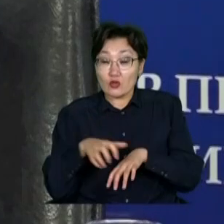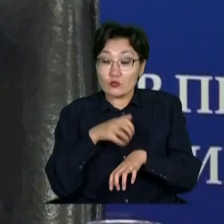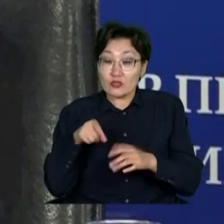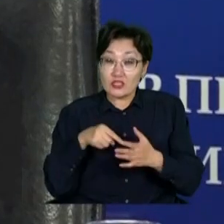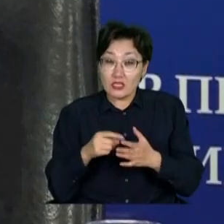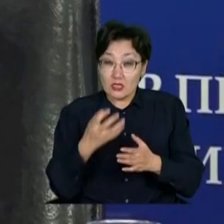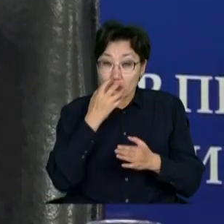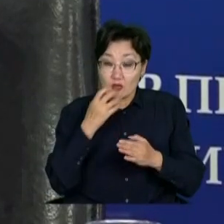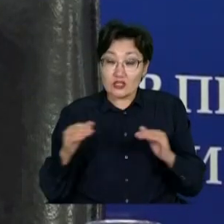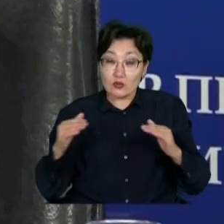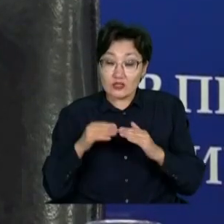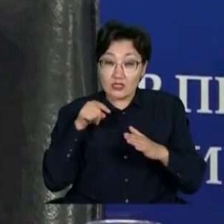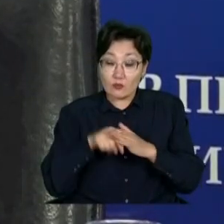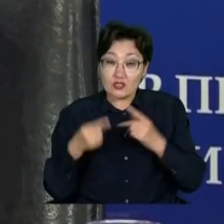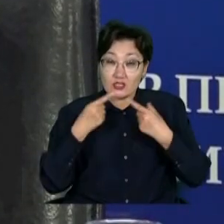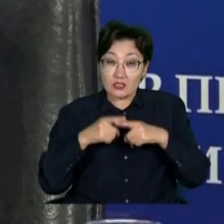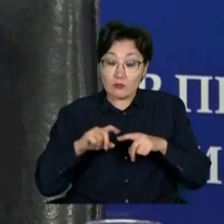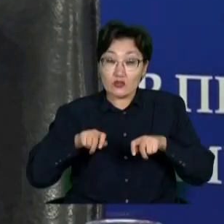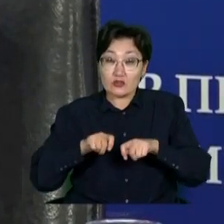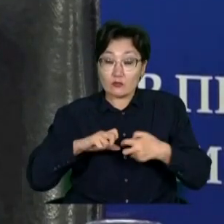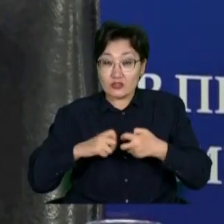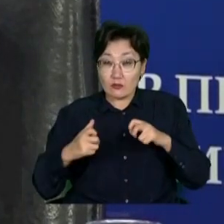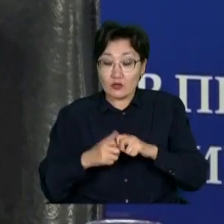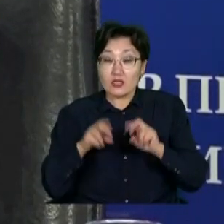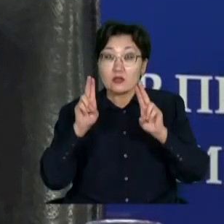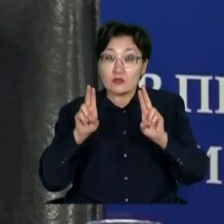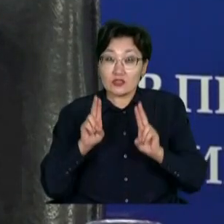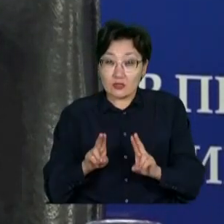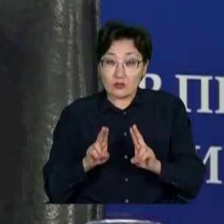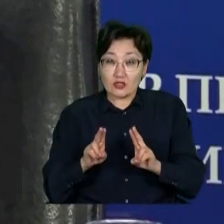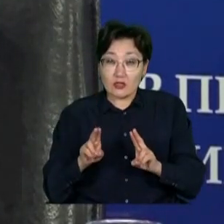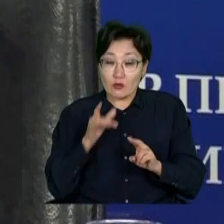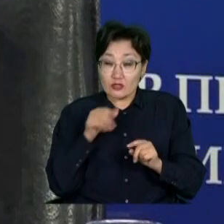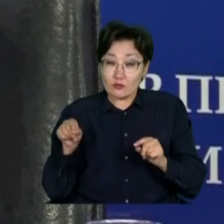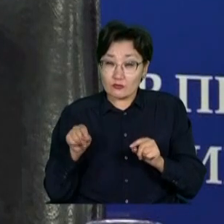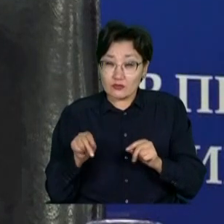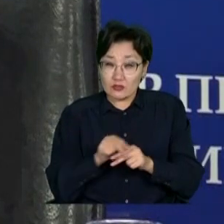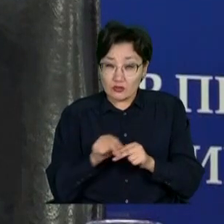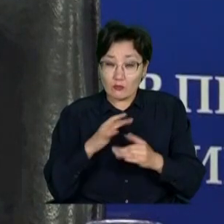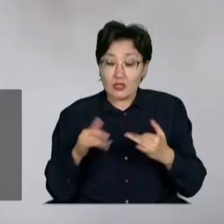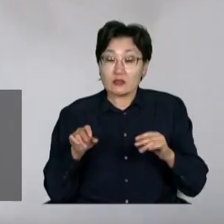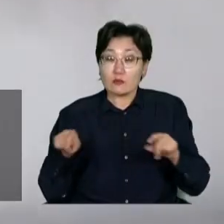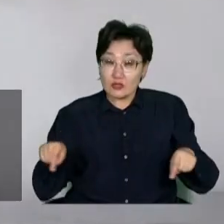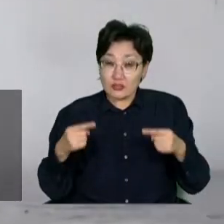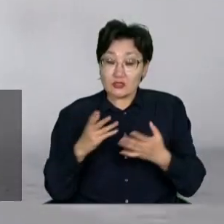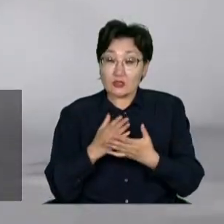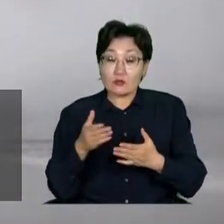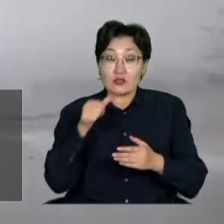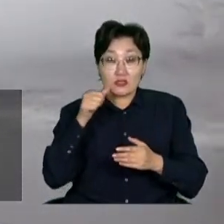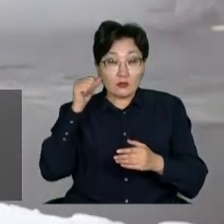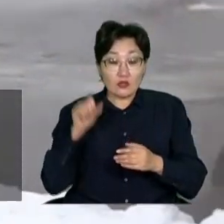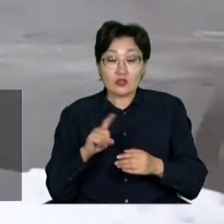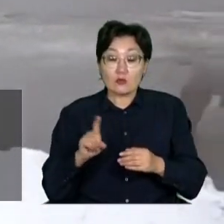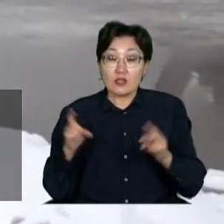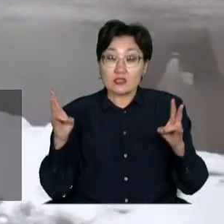қалаларындағы жылу желілеріндегі технологиялық бұзушылықтар нормативтік мерзімде жойылды. Қазір бәрі қалпына келтірілді. Өткен жылғы